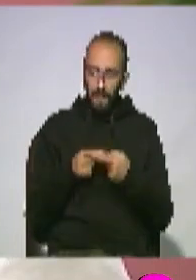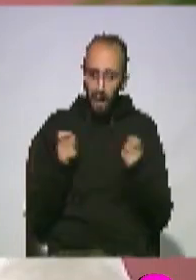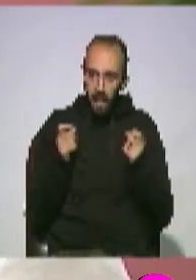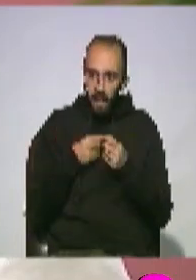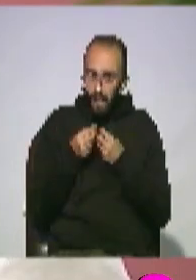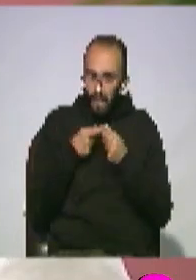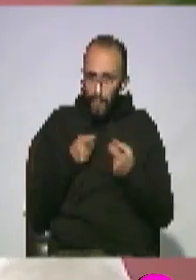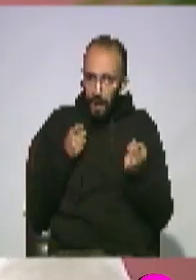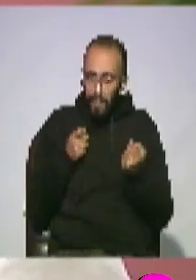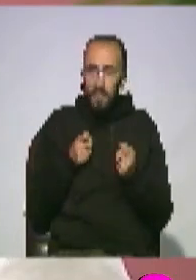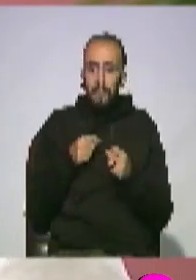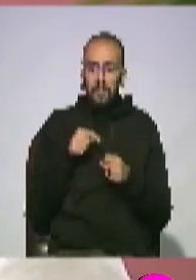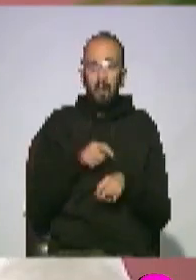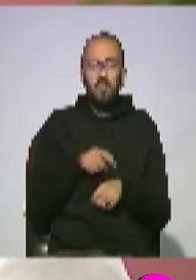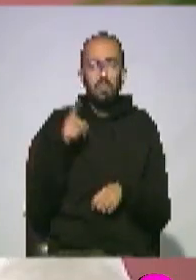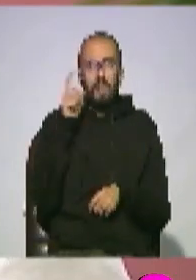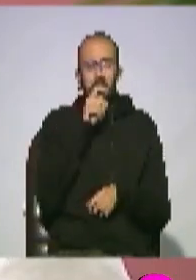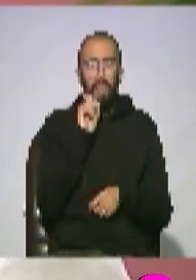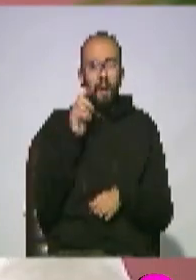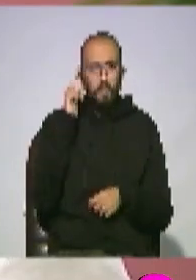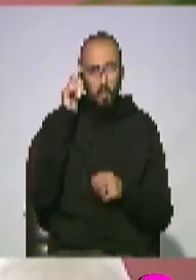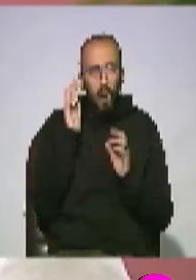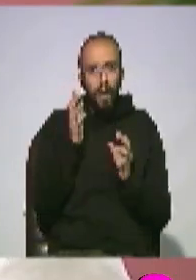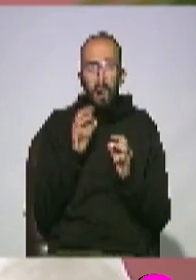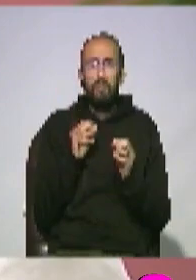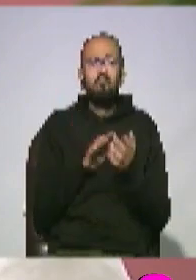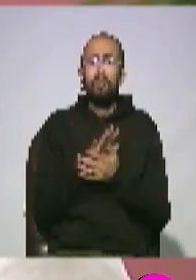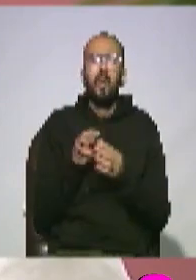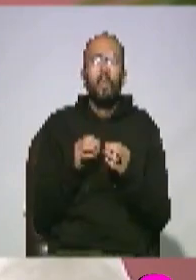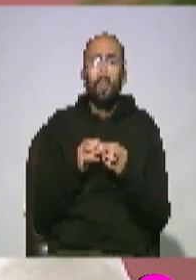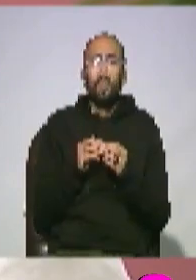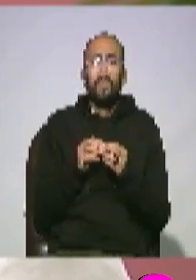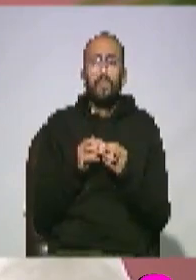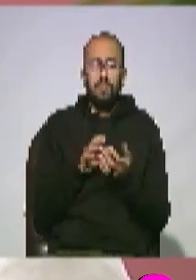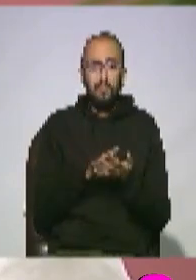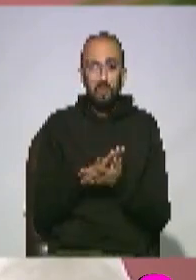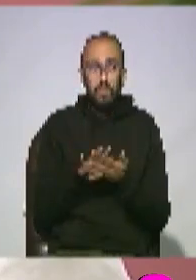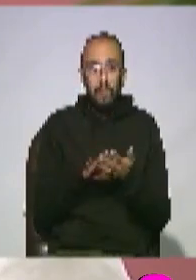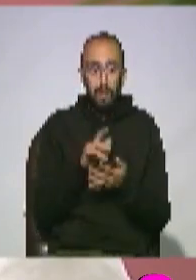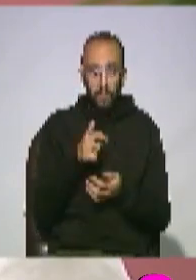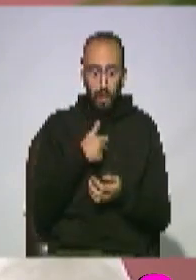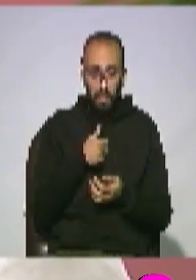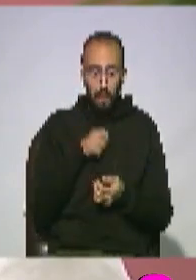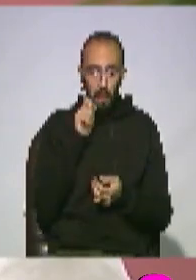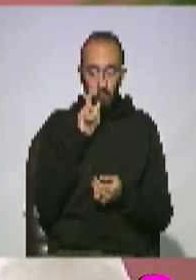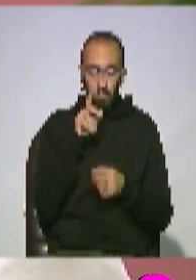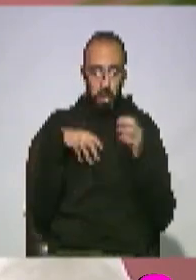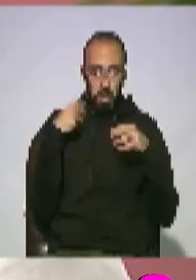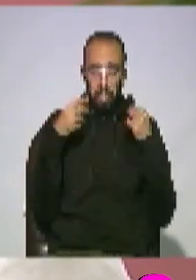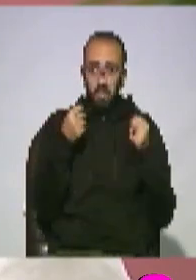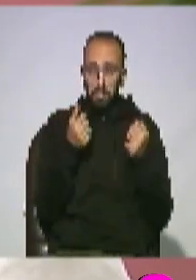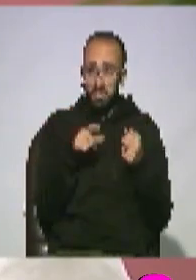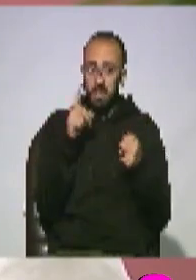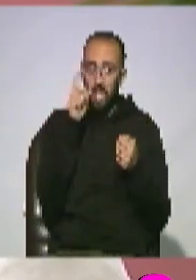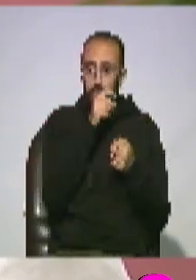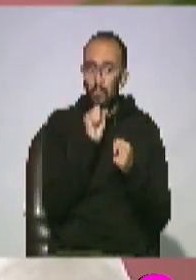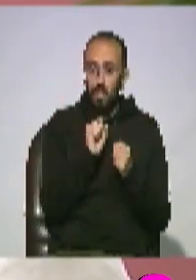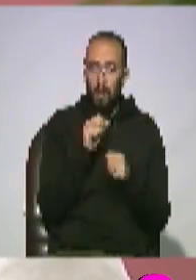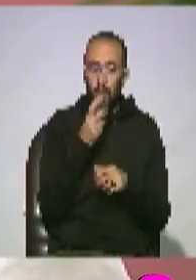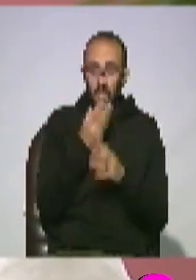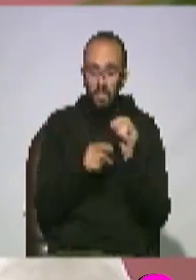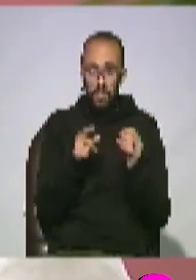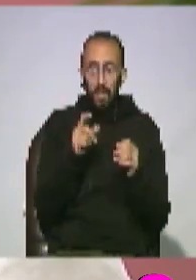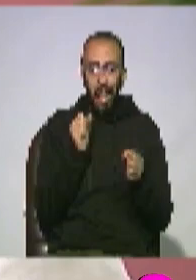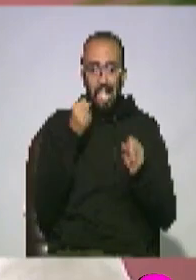المرحله. يعني مرحله المراهقه ايه صعوبتها؟ ان هي مرحله بتلعب فيها الجينات، مرحله خطيره، مرحله صعبه. أيوة. خلي الطفل عصبي،